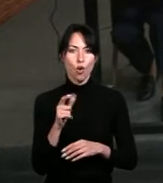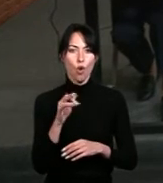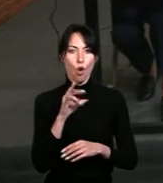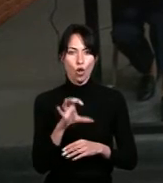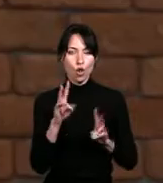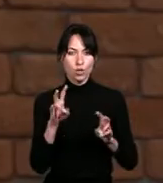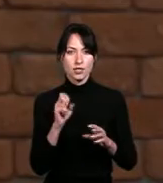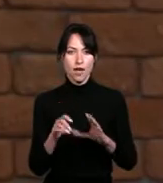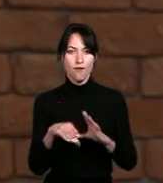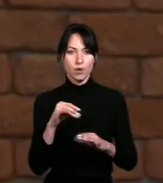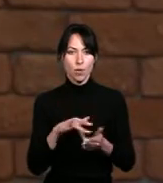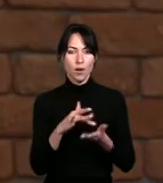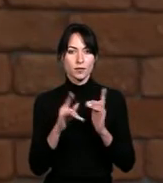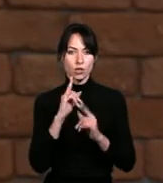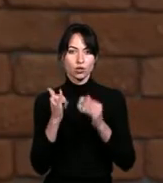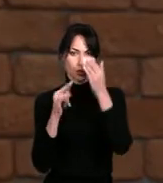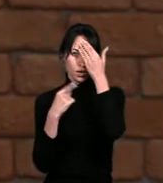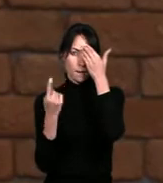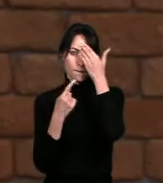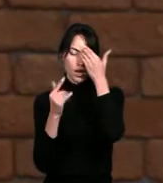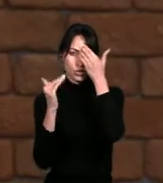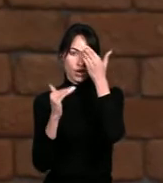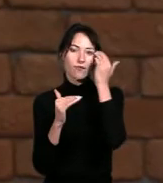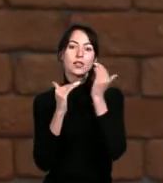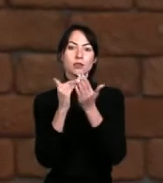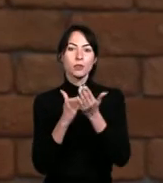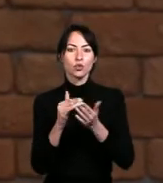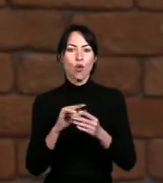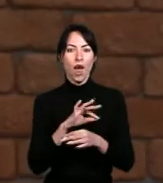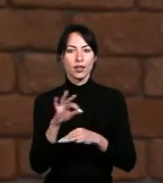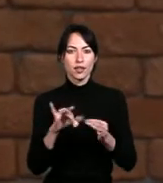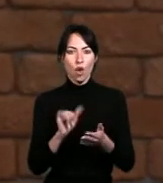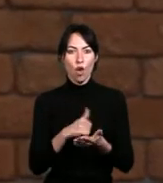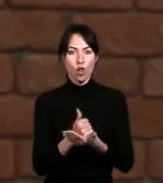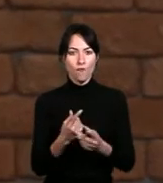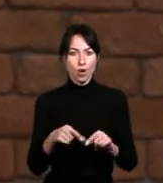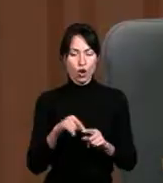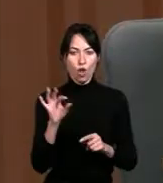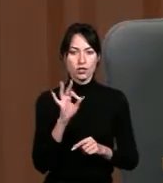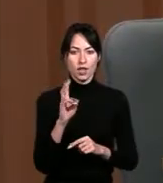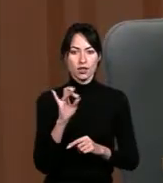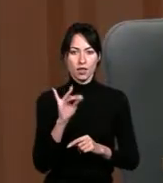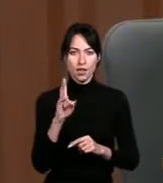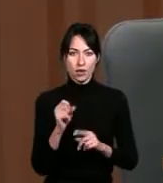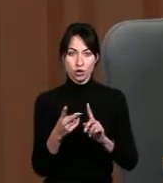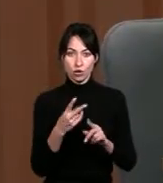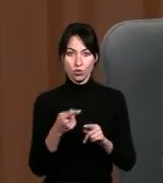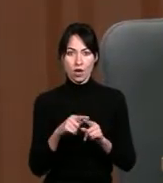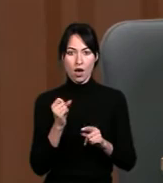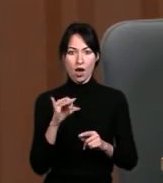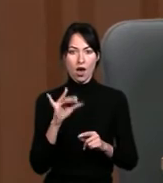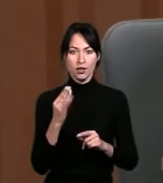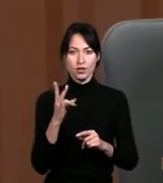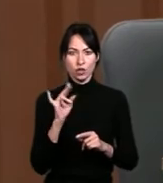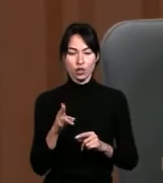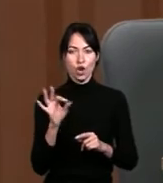команду презентує перша у списку – архітекторка та голова організації міської реформи Олександра Нарижна. Другий – айтішник Остап Молявка. За